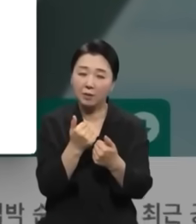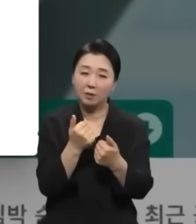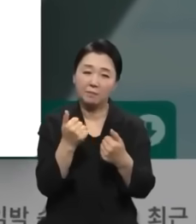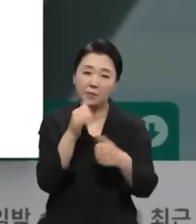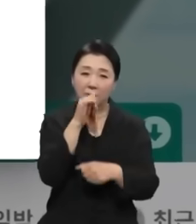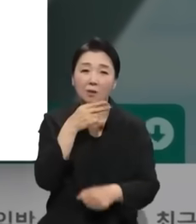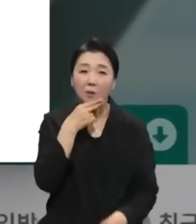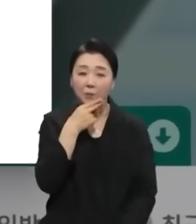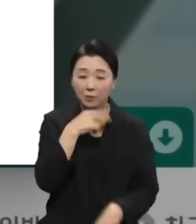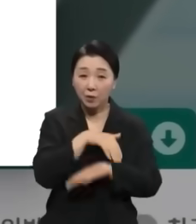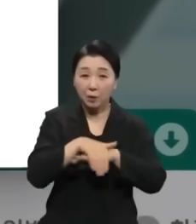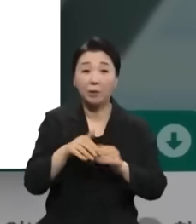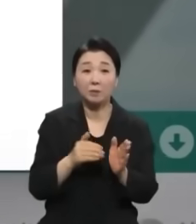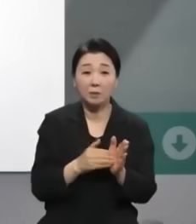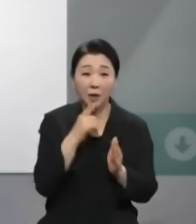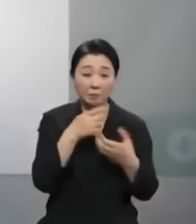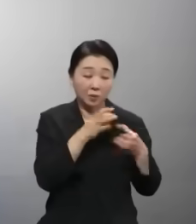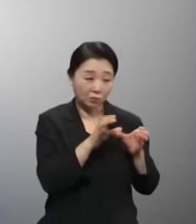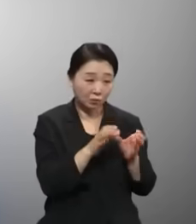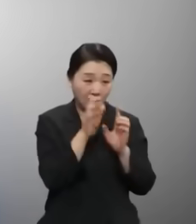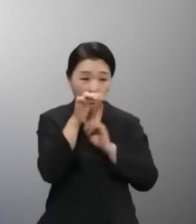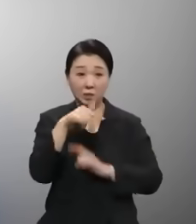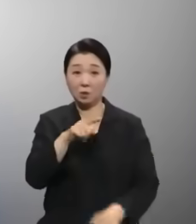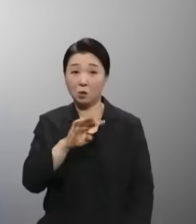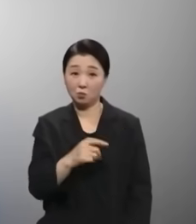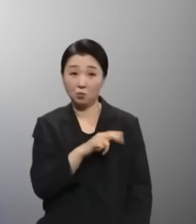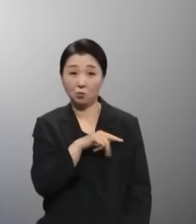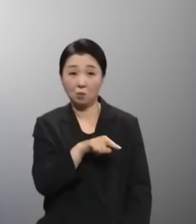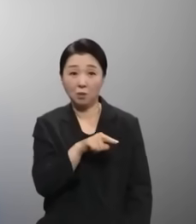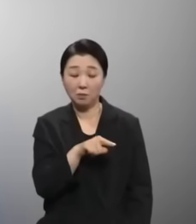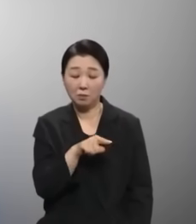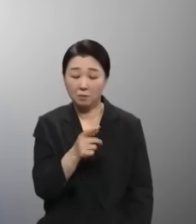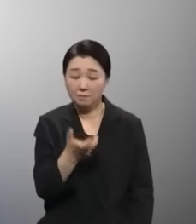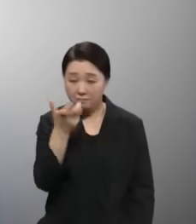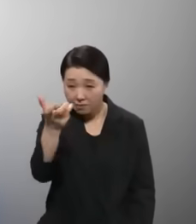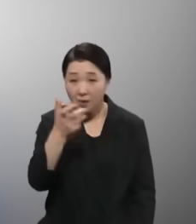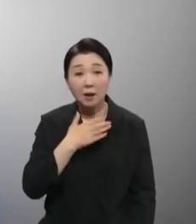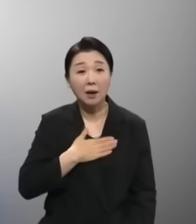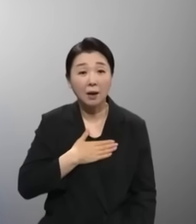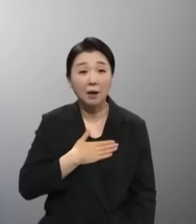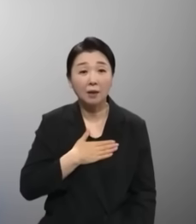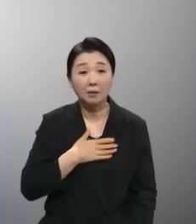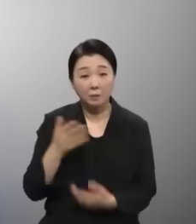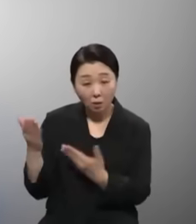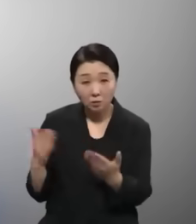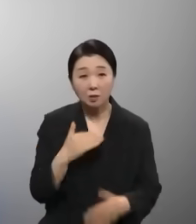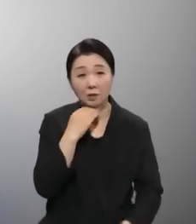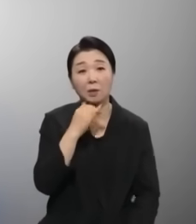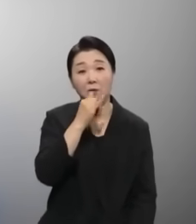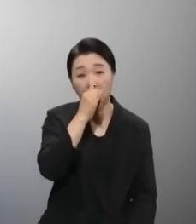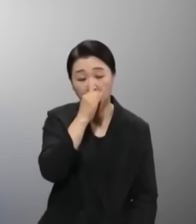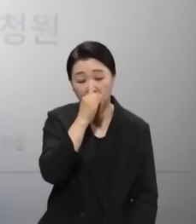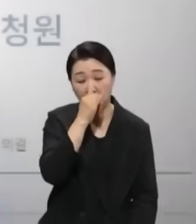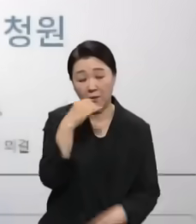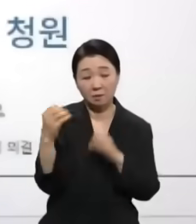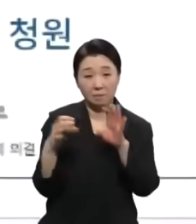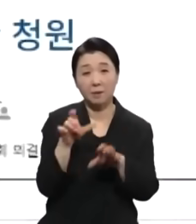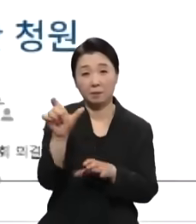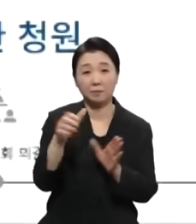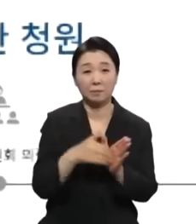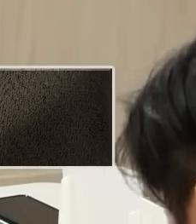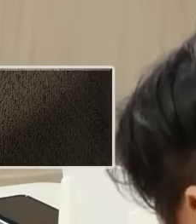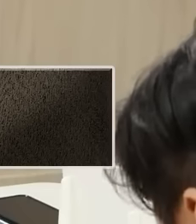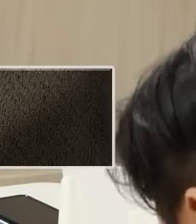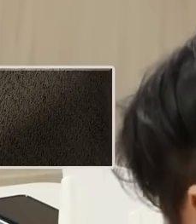됩니다. 여기에 더불어민주당 이성윤 의원은 회부 소식을 알리면서 어서 오세요 기다리고 있습니다. 이런 반응을